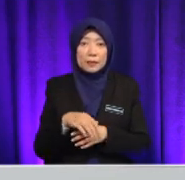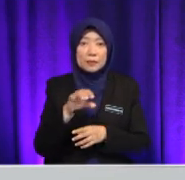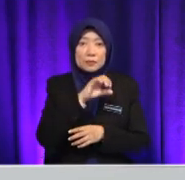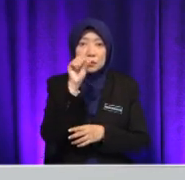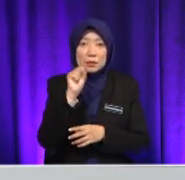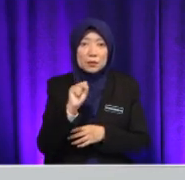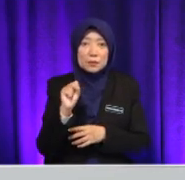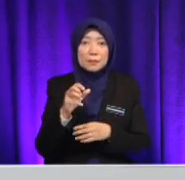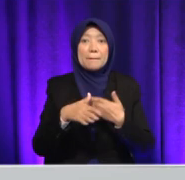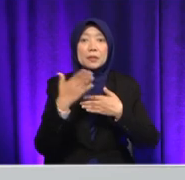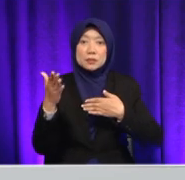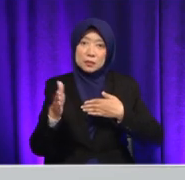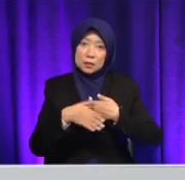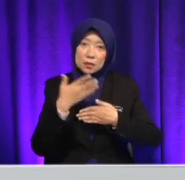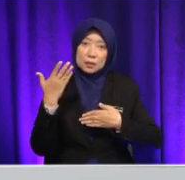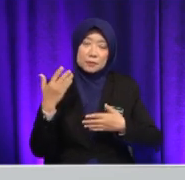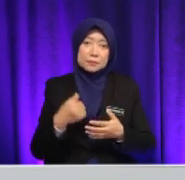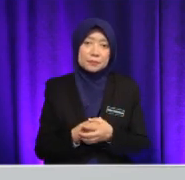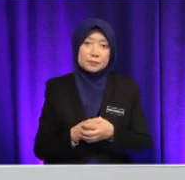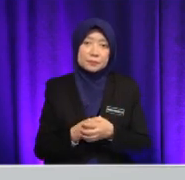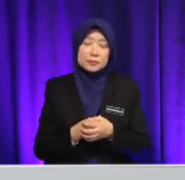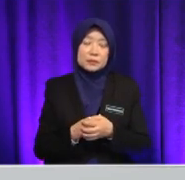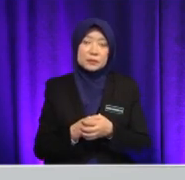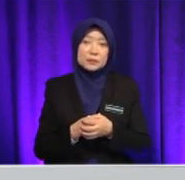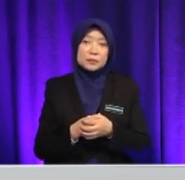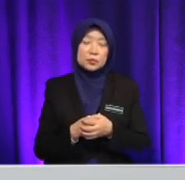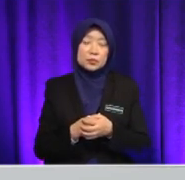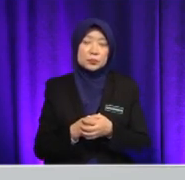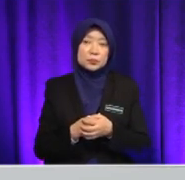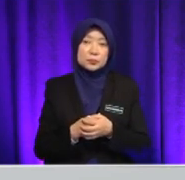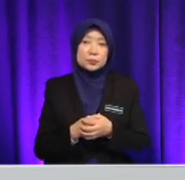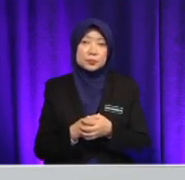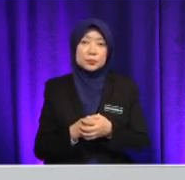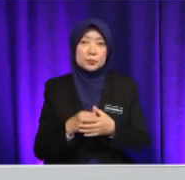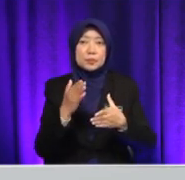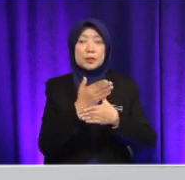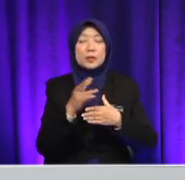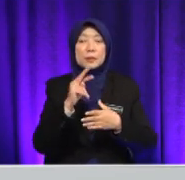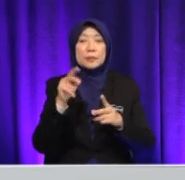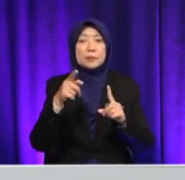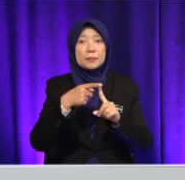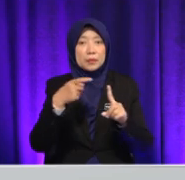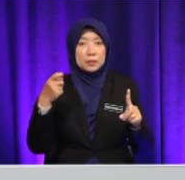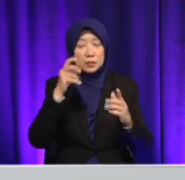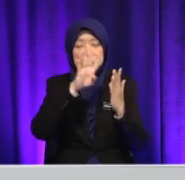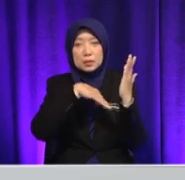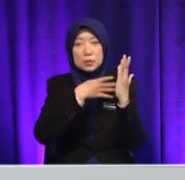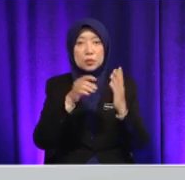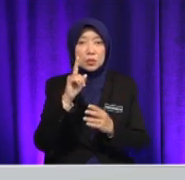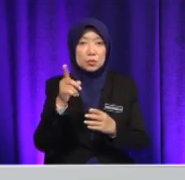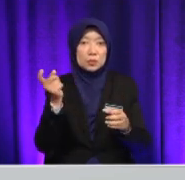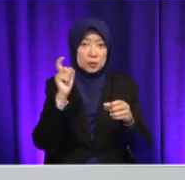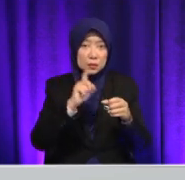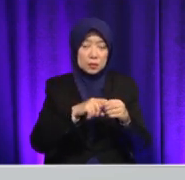lebih senanglah mandinya peringkat awal ya oke yang pertama sebagian dari pernyataan dalam jadwal 1 berkaitan